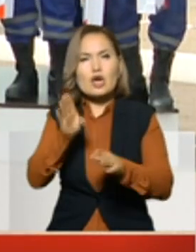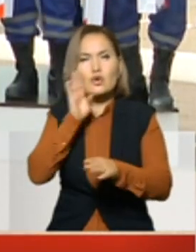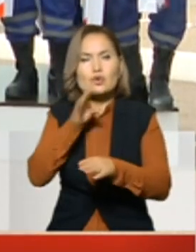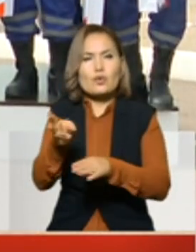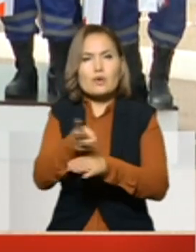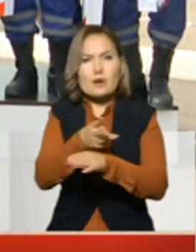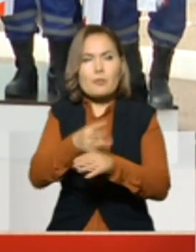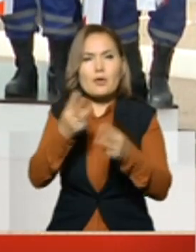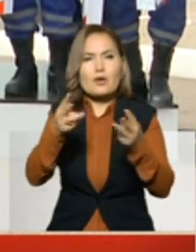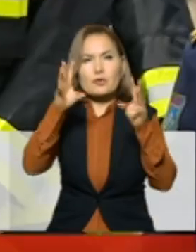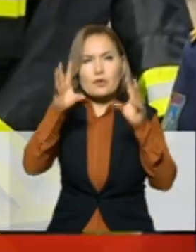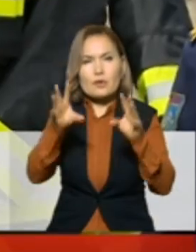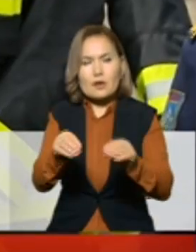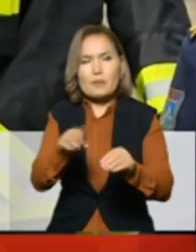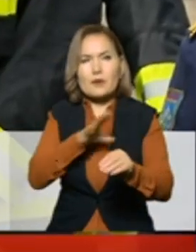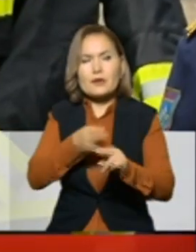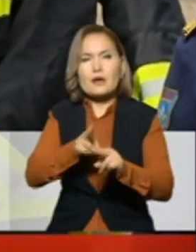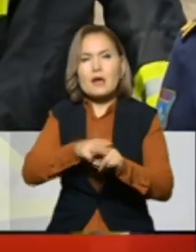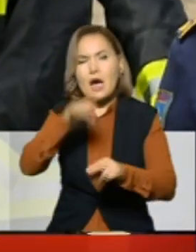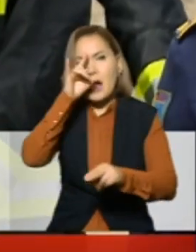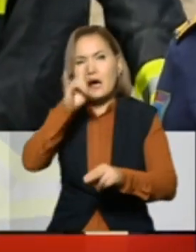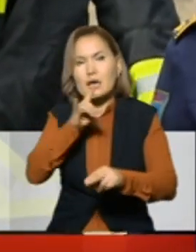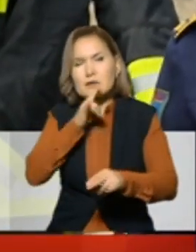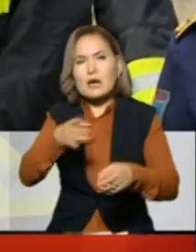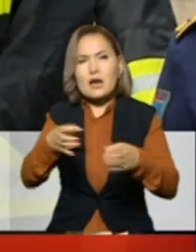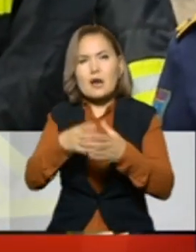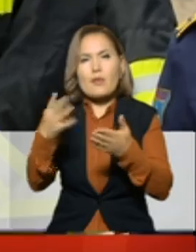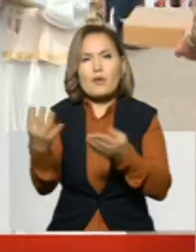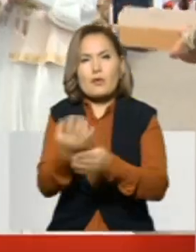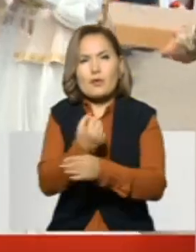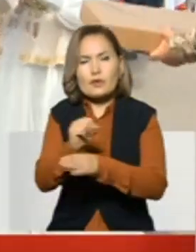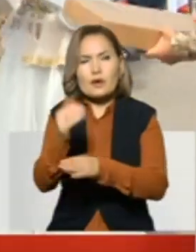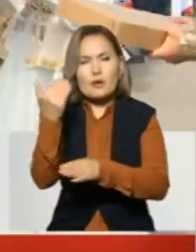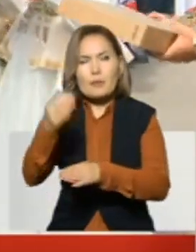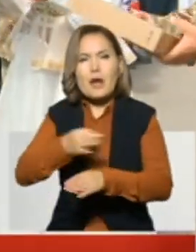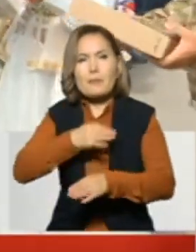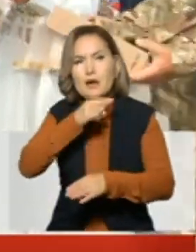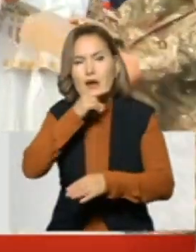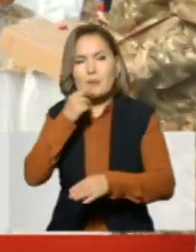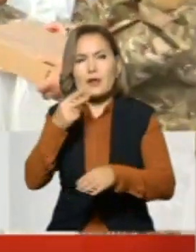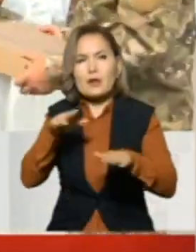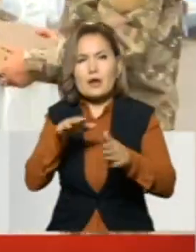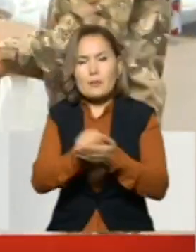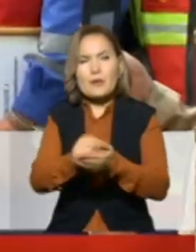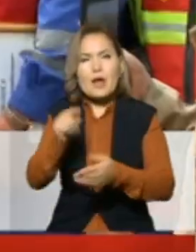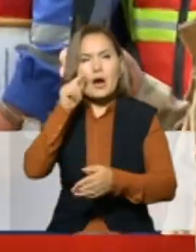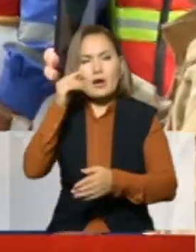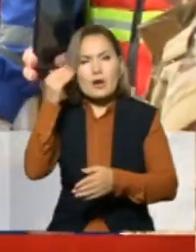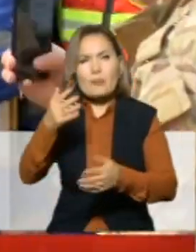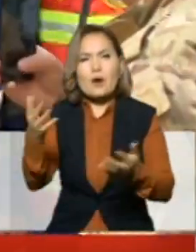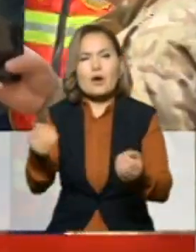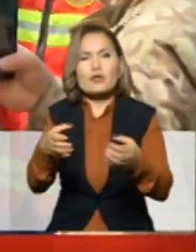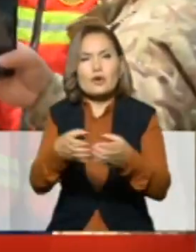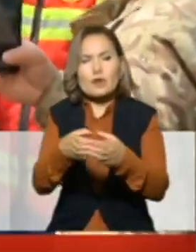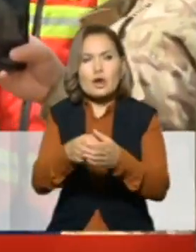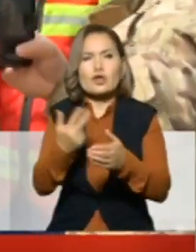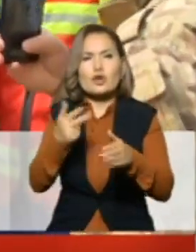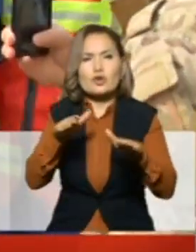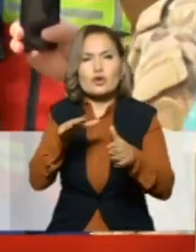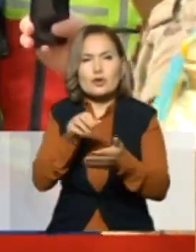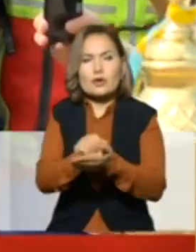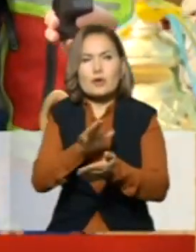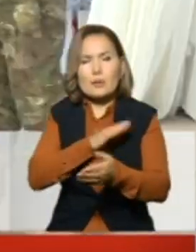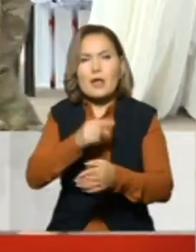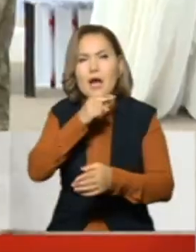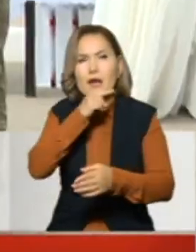аясында ұйымдастырылған сайыс қорытындысы бойынша Қазақстан құрамасы үздік деп танылды. Беларусь екінші орынды иеленсе, қырғызстандық құтқарушылар үздік үштіктен көрінді.